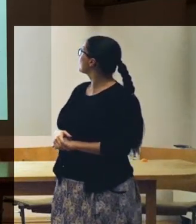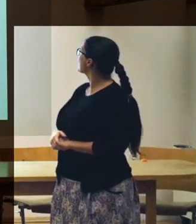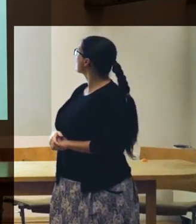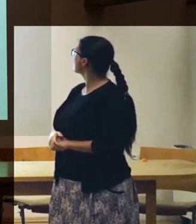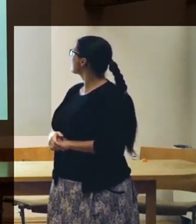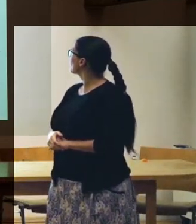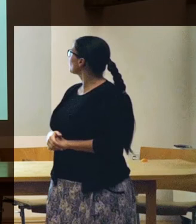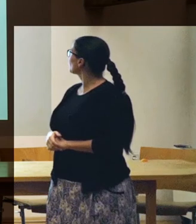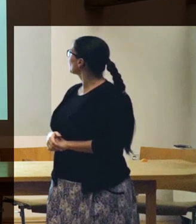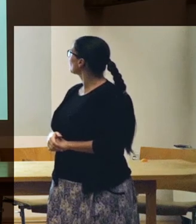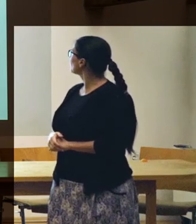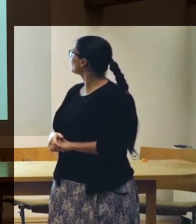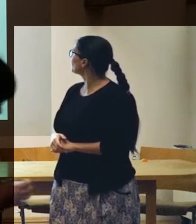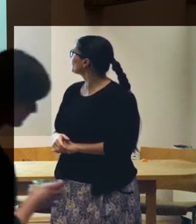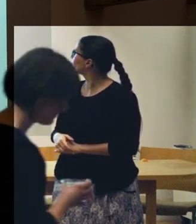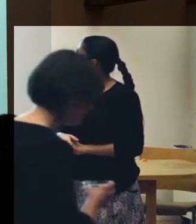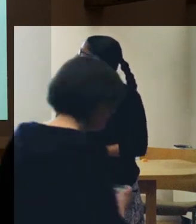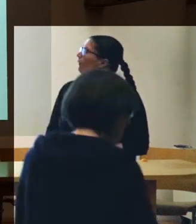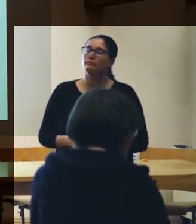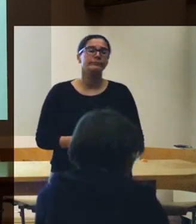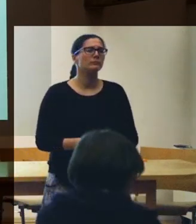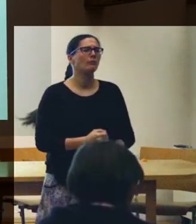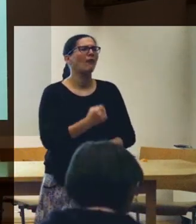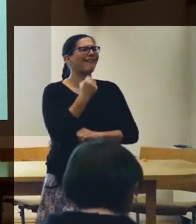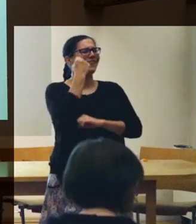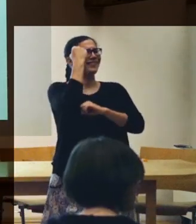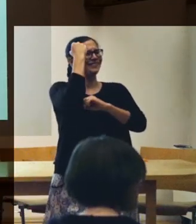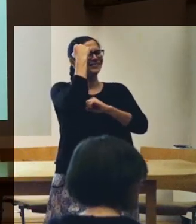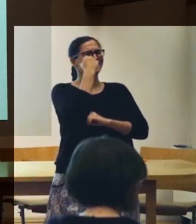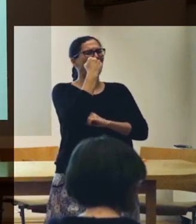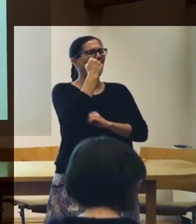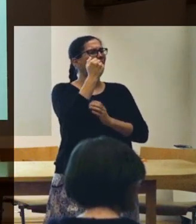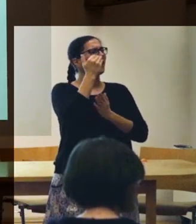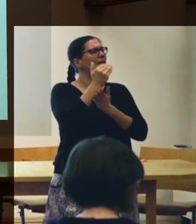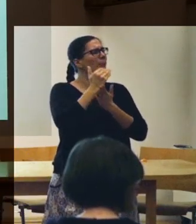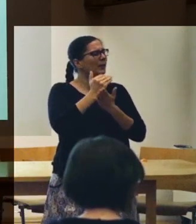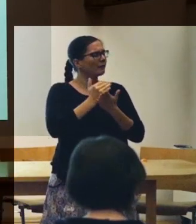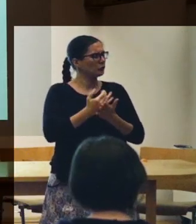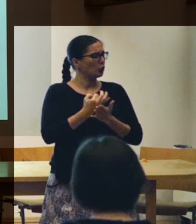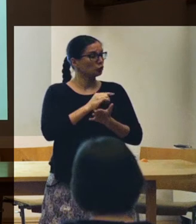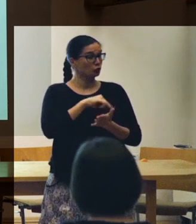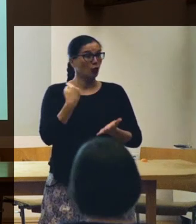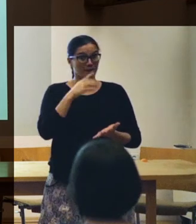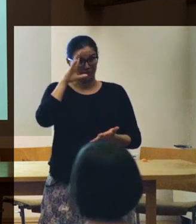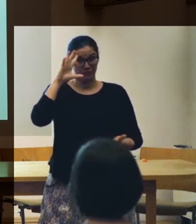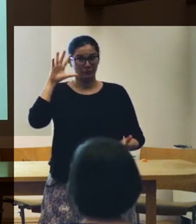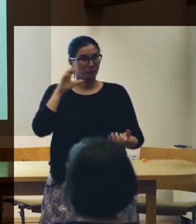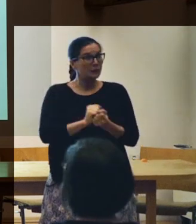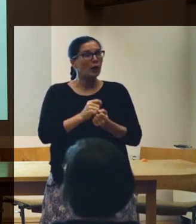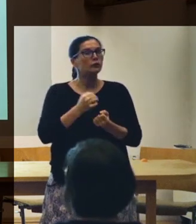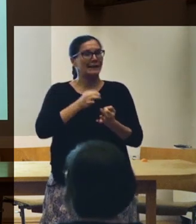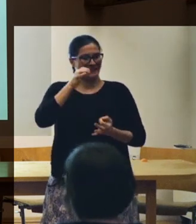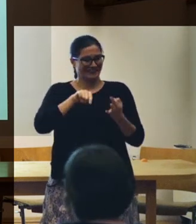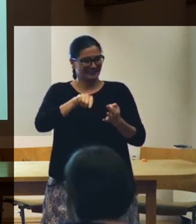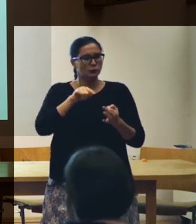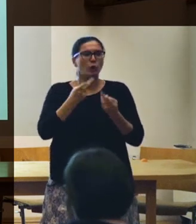takovým základním předpokladem celého toho kodexu je přesvědčení, že instituce má moc přispět k pozitivní změně